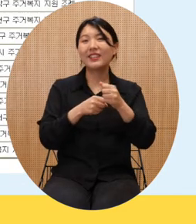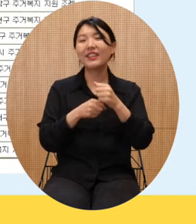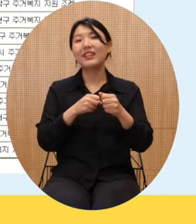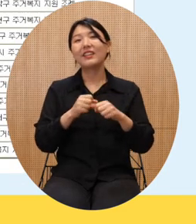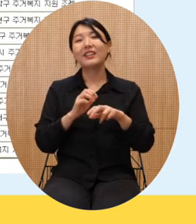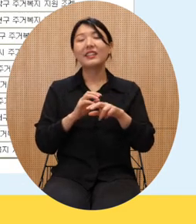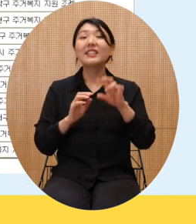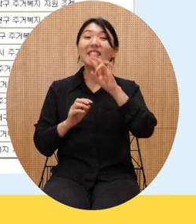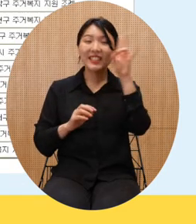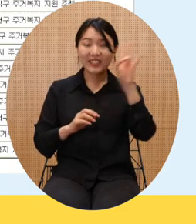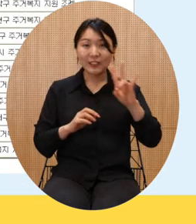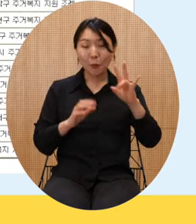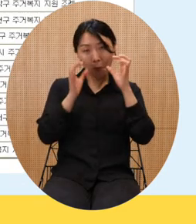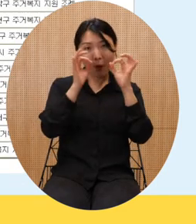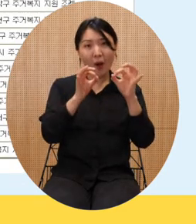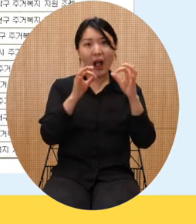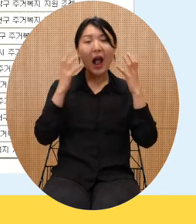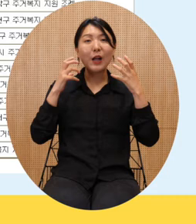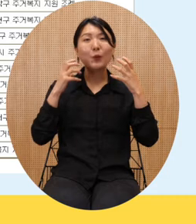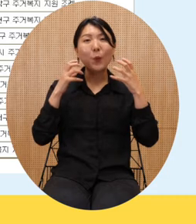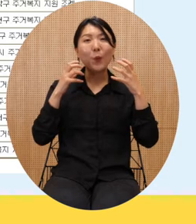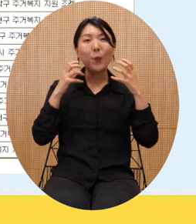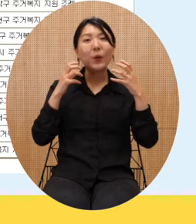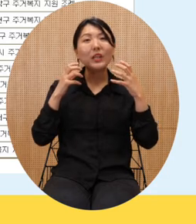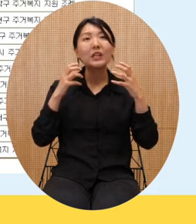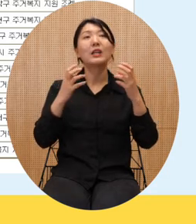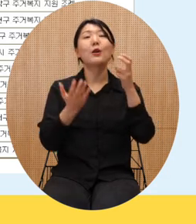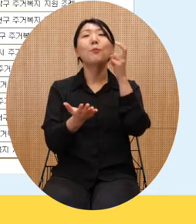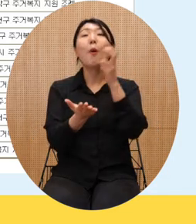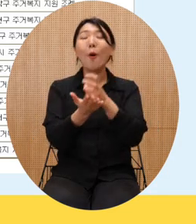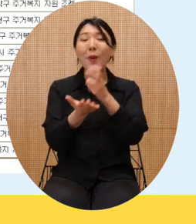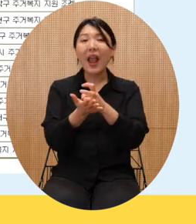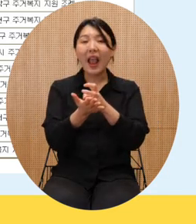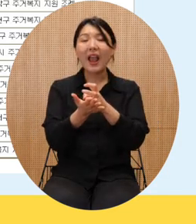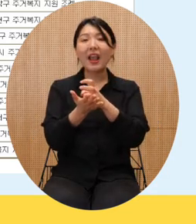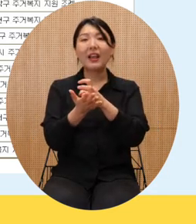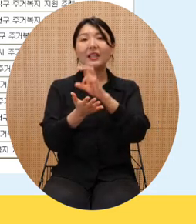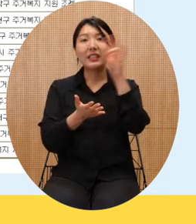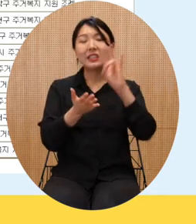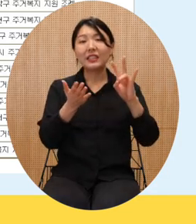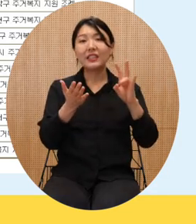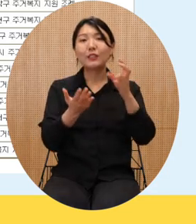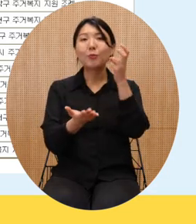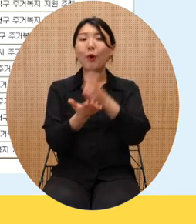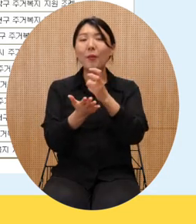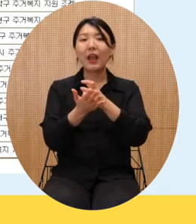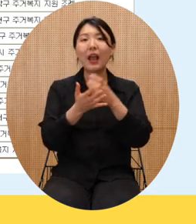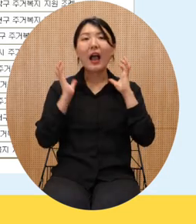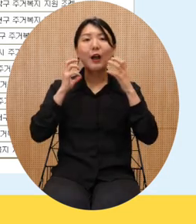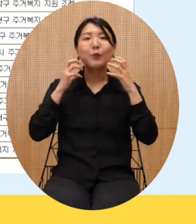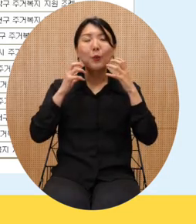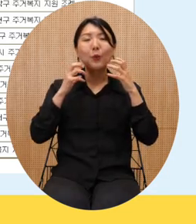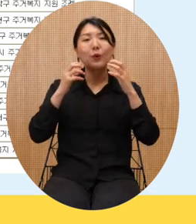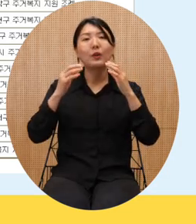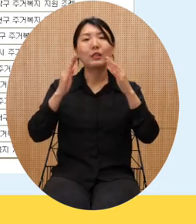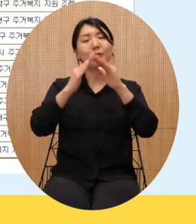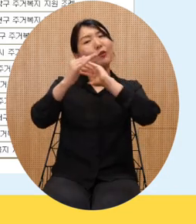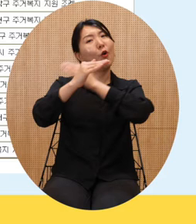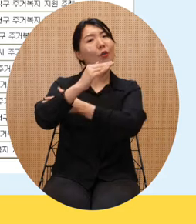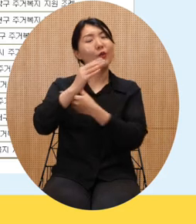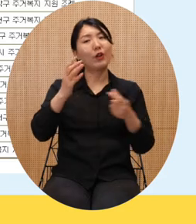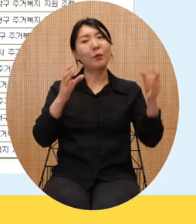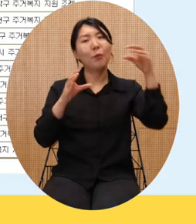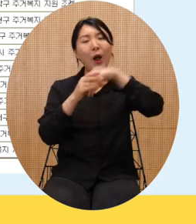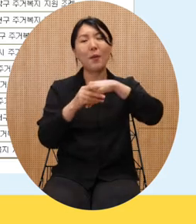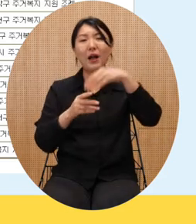말을 할까 말까 망설이고 있는데 시흥에는 유독 아동을 조례에 넣는 걸 너무 사업을 열심히 하다 보니까